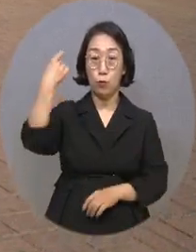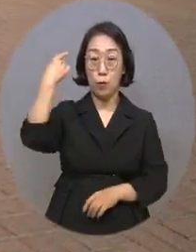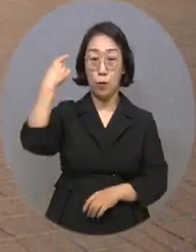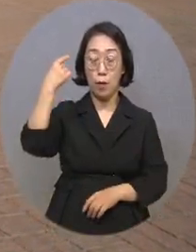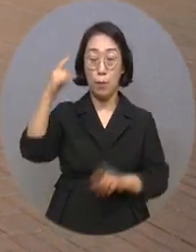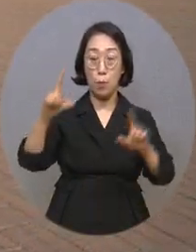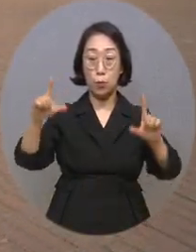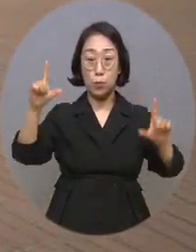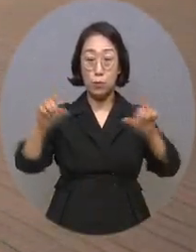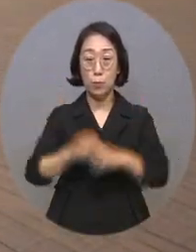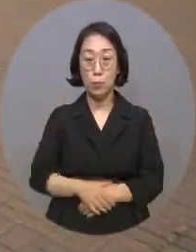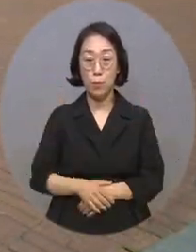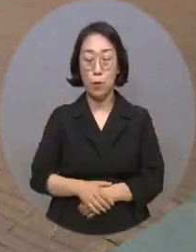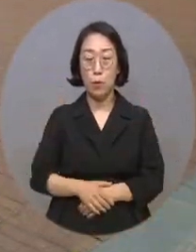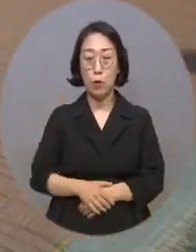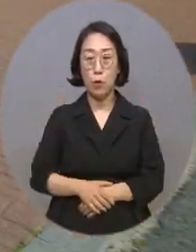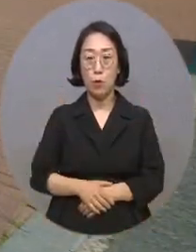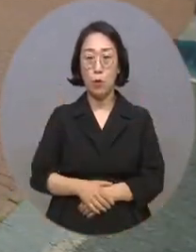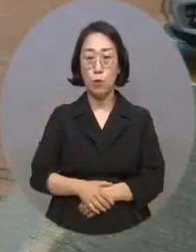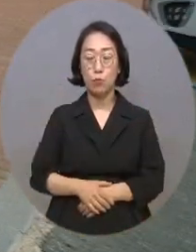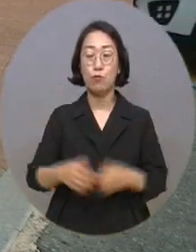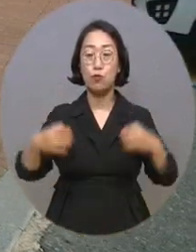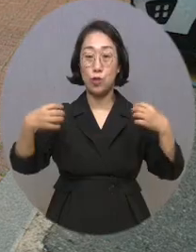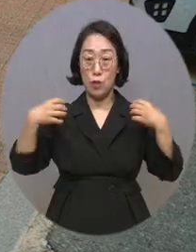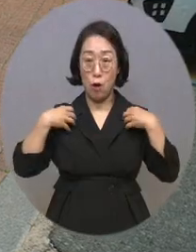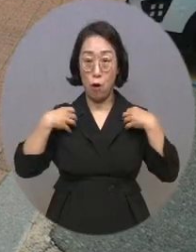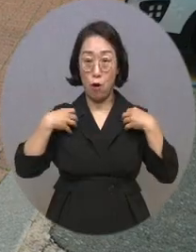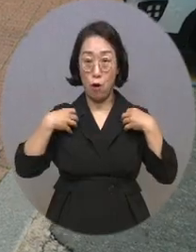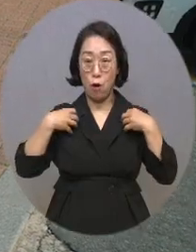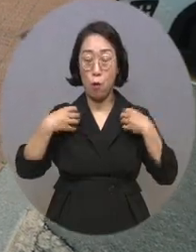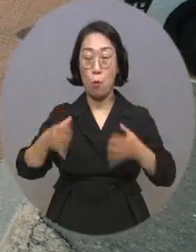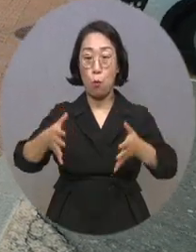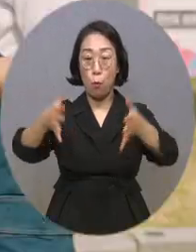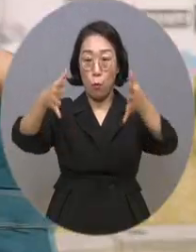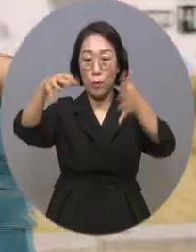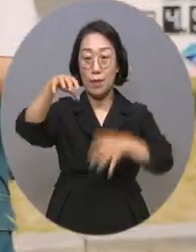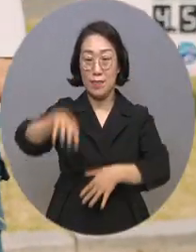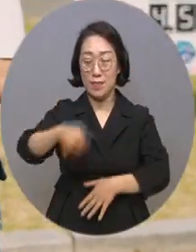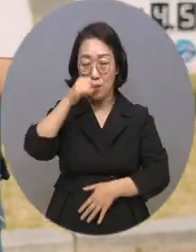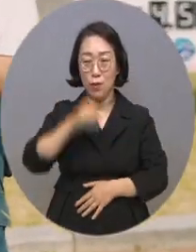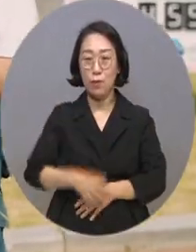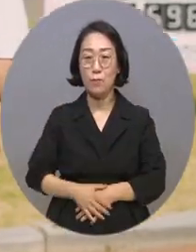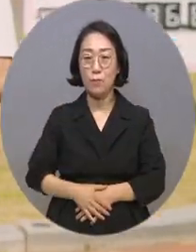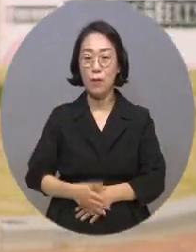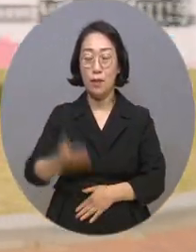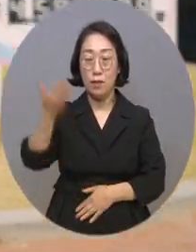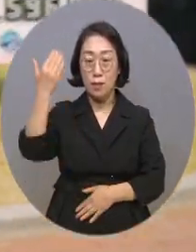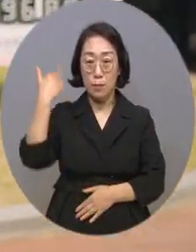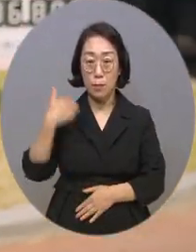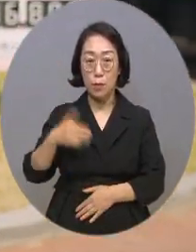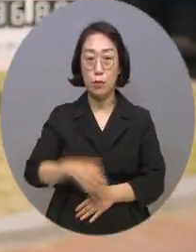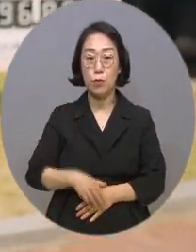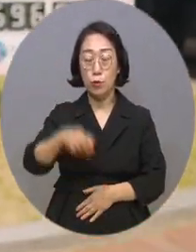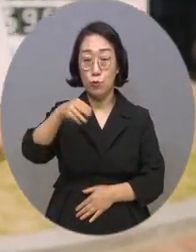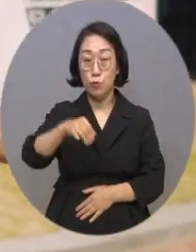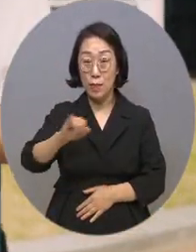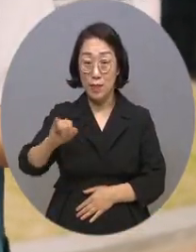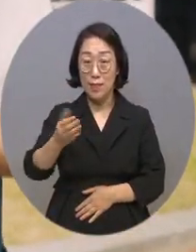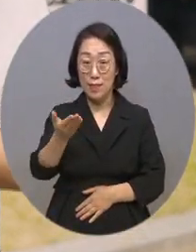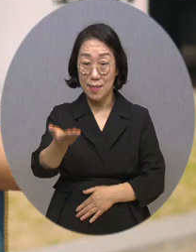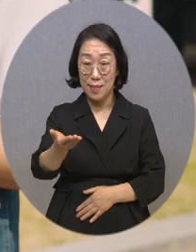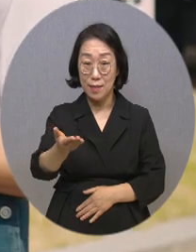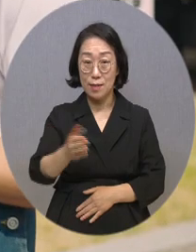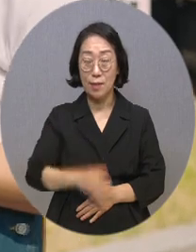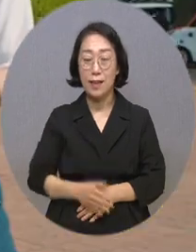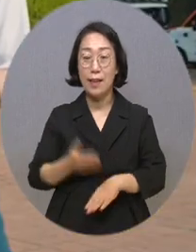남해 군청이 있습니다. 자, 이곳을 이제 저희만 있으면 좀 섭섭하잖아요. 저번에는 저희 또 주인과 셀럽으로 나왔지만 또 새로운 셀럽분들이